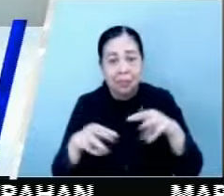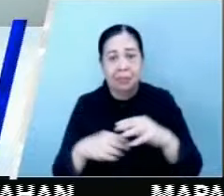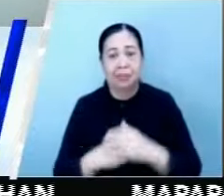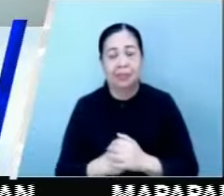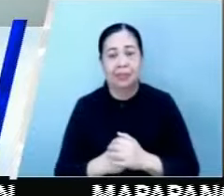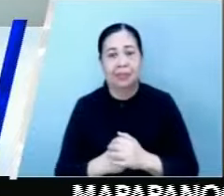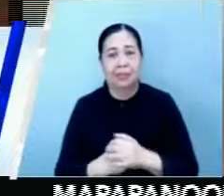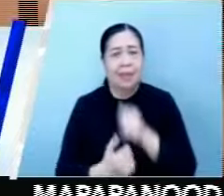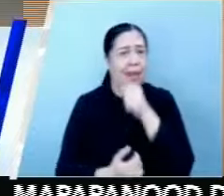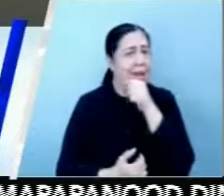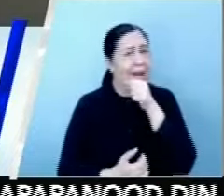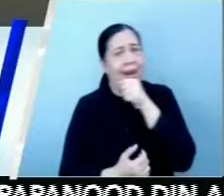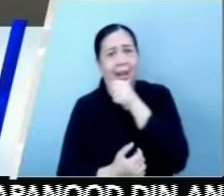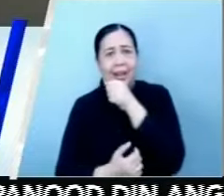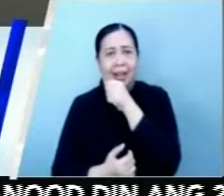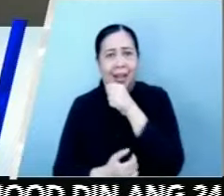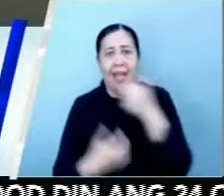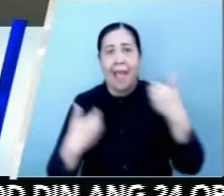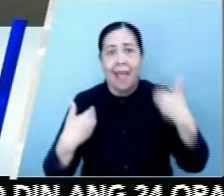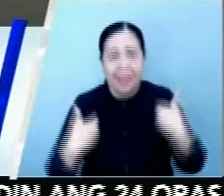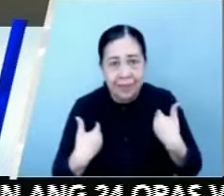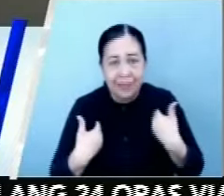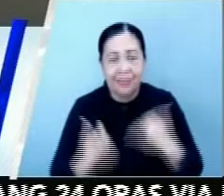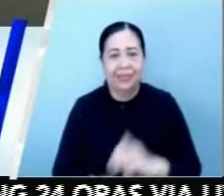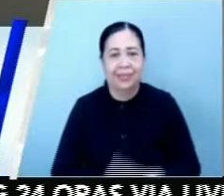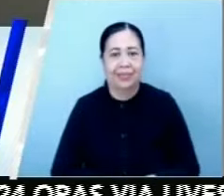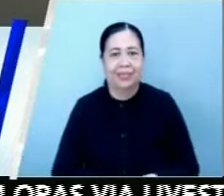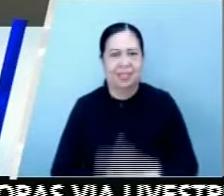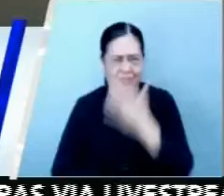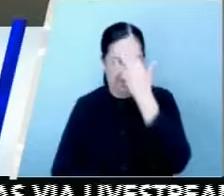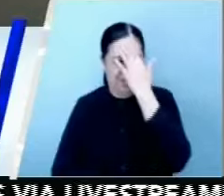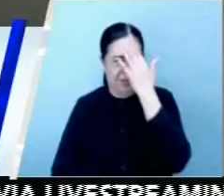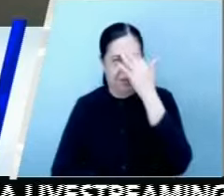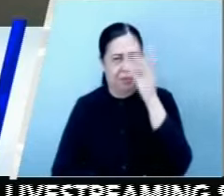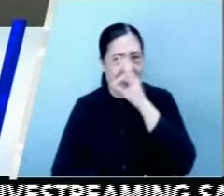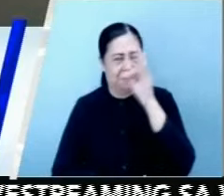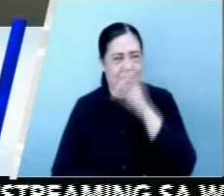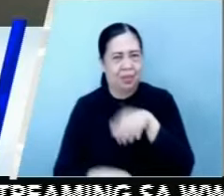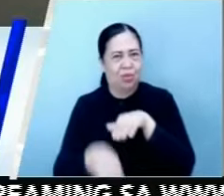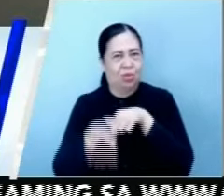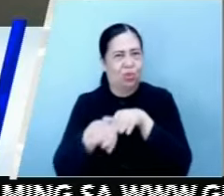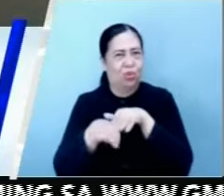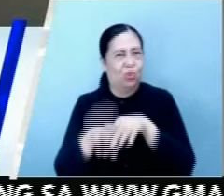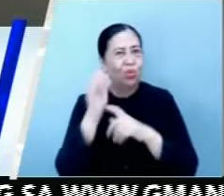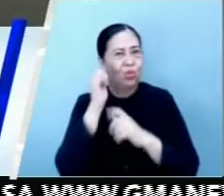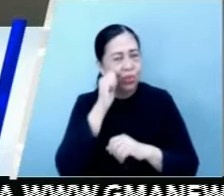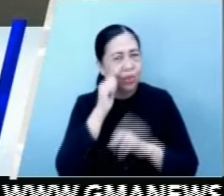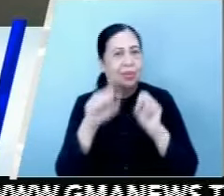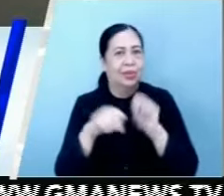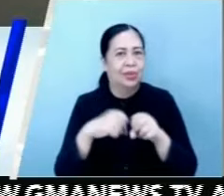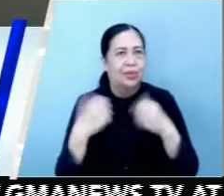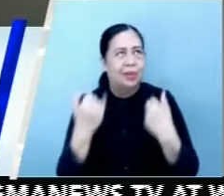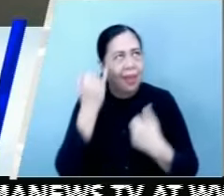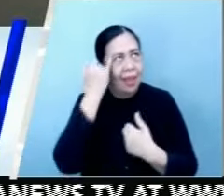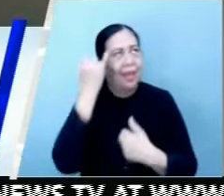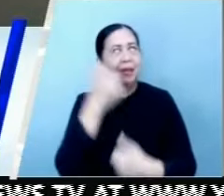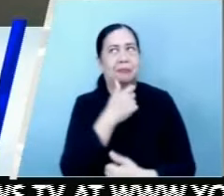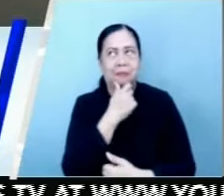pa-karaoke. Alam mo naman sa ating Pilipinas, traffic talaga. So parang nagkaroon ako ng idea na parang ganyan